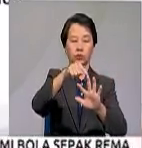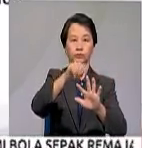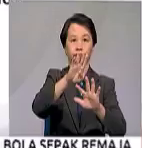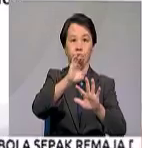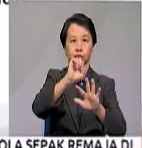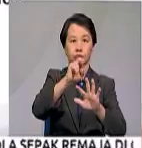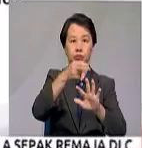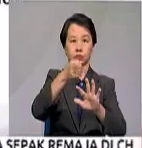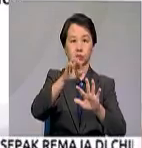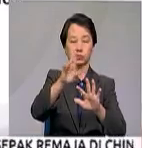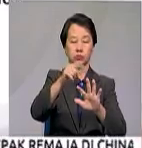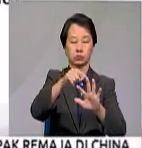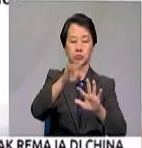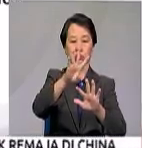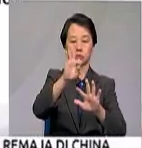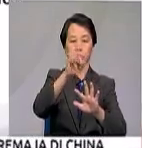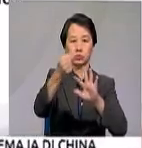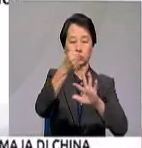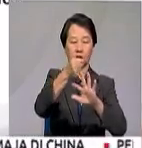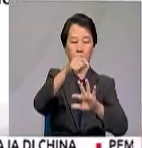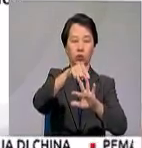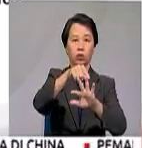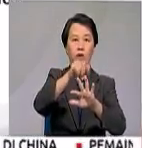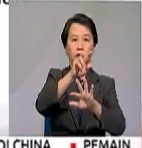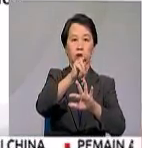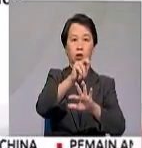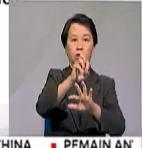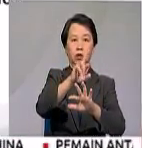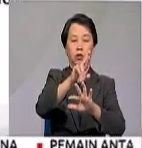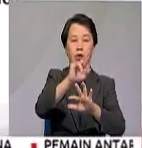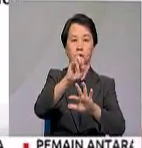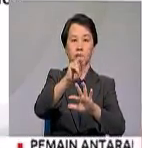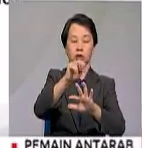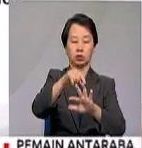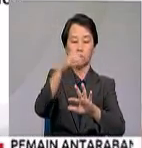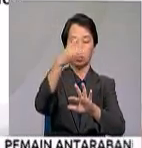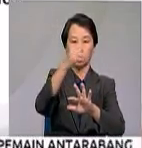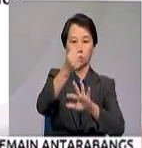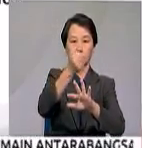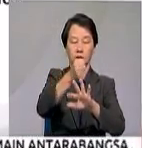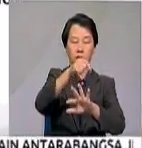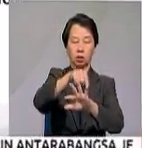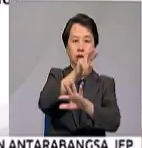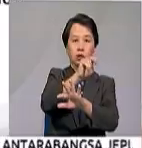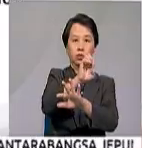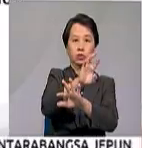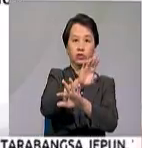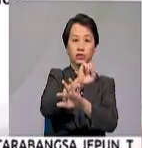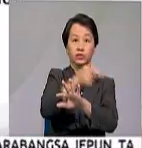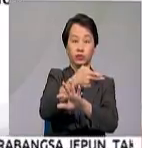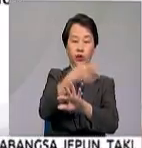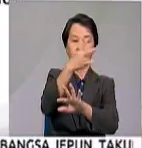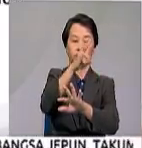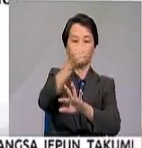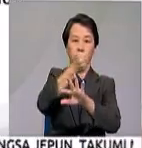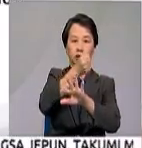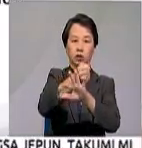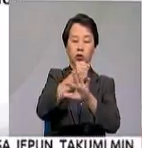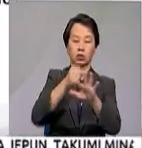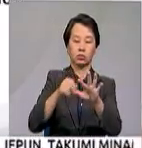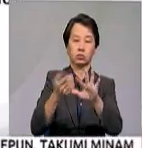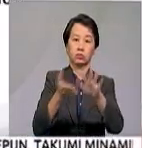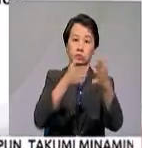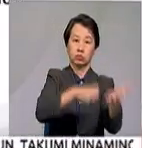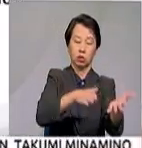Bashirah Jalim Elias Jamil, 49, Nur Intan Muhammad Rozi, 18 dan Nur Syifa Abdul Rashid, 17 tahun,